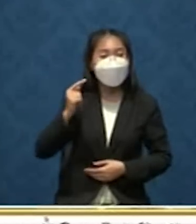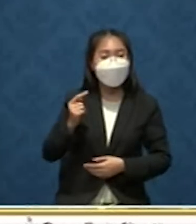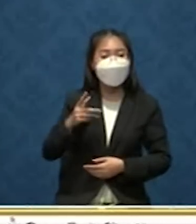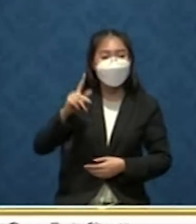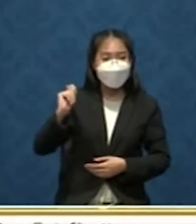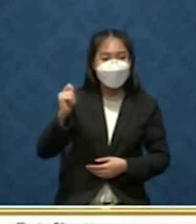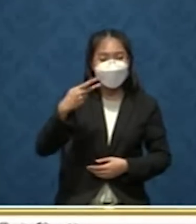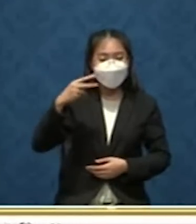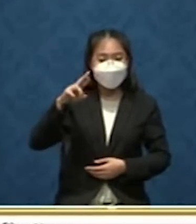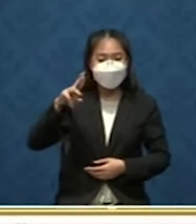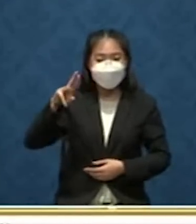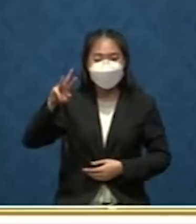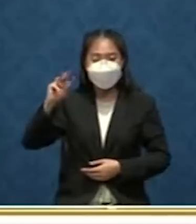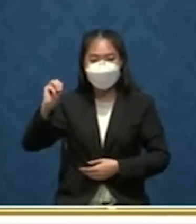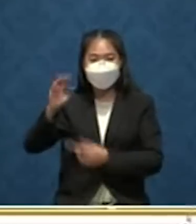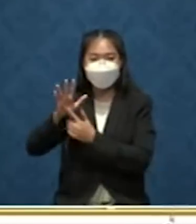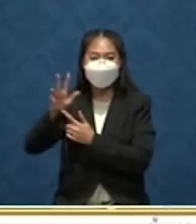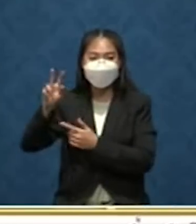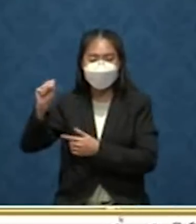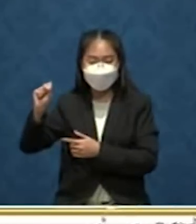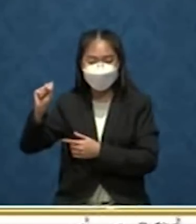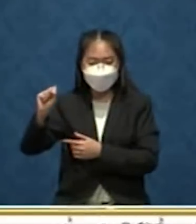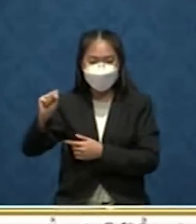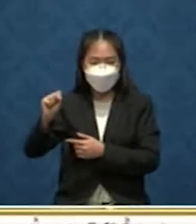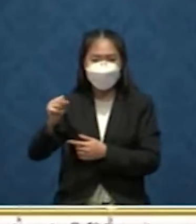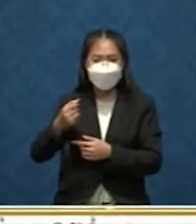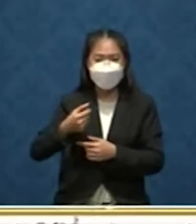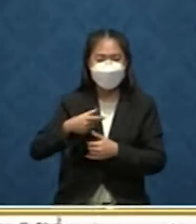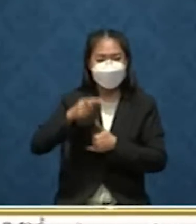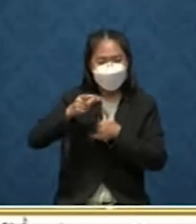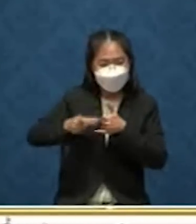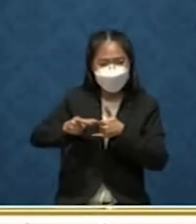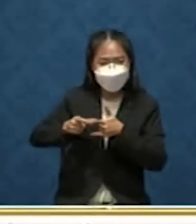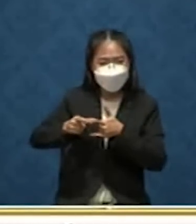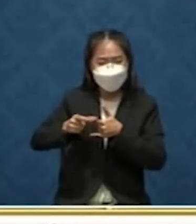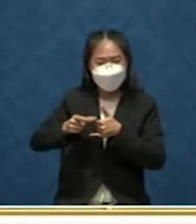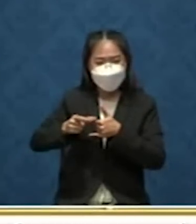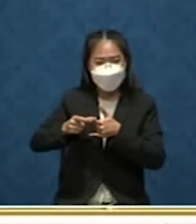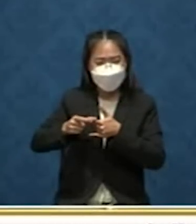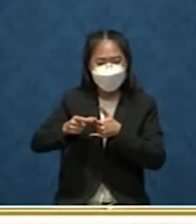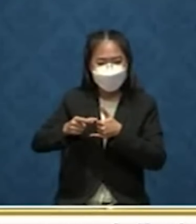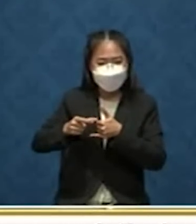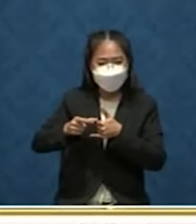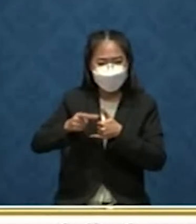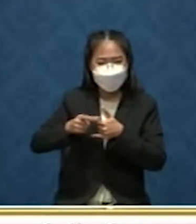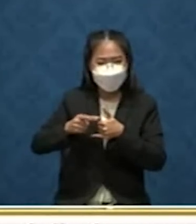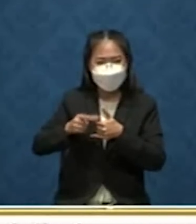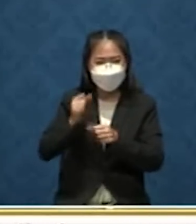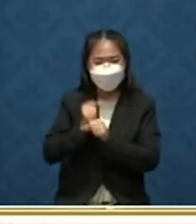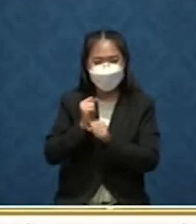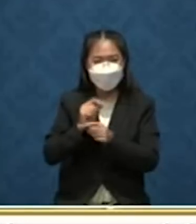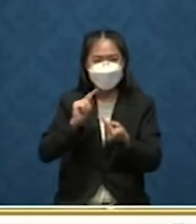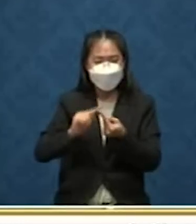เป็พวกเทาบงส่วนครับดำอกหายส่นแต่มีขาวอยู่อย่างเดียวคือแ้งครั